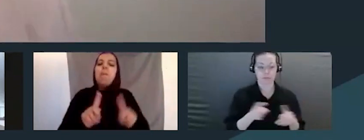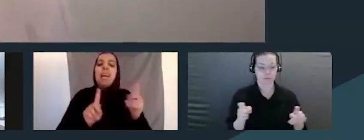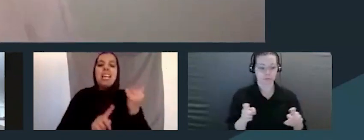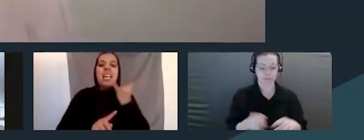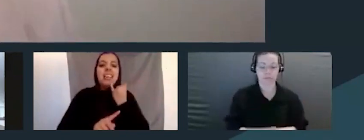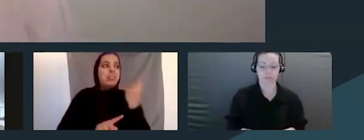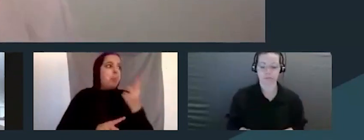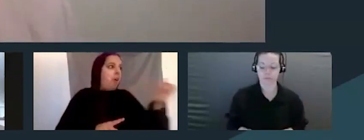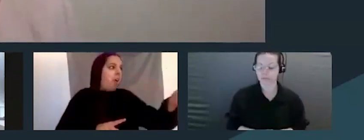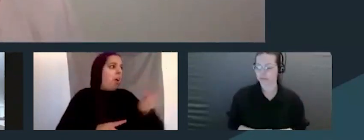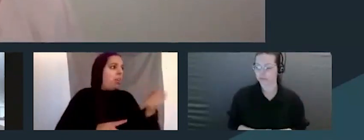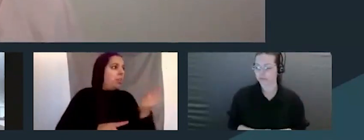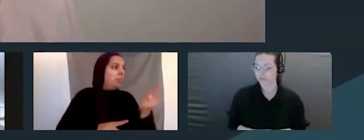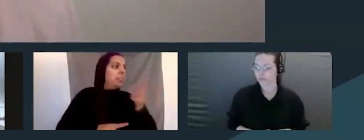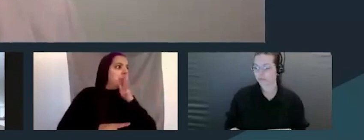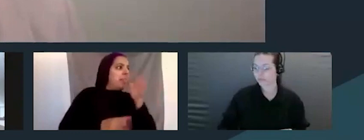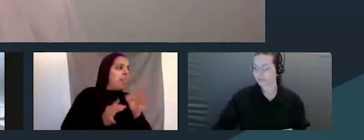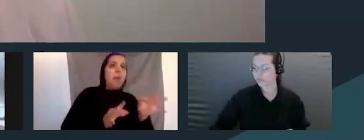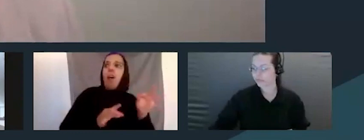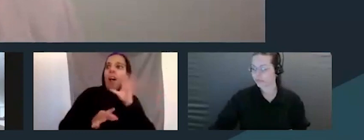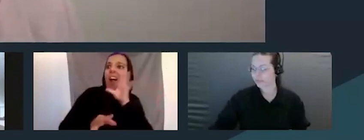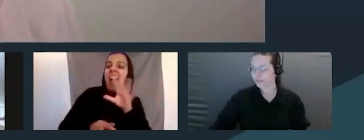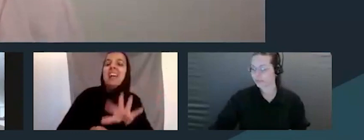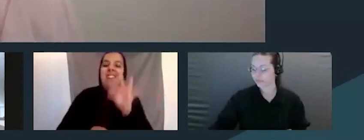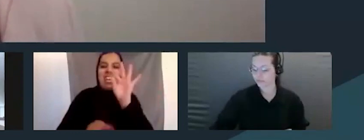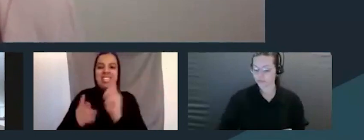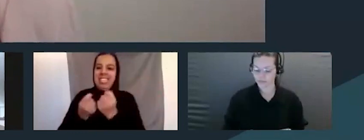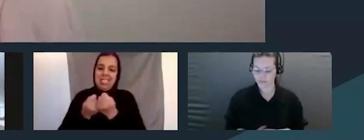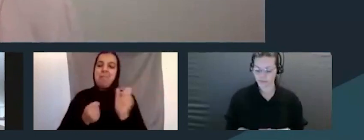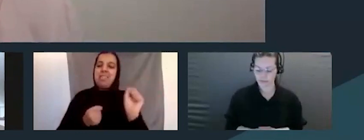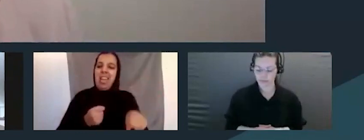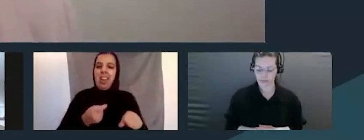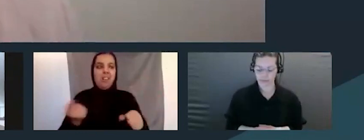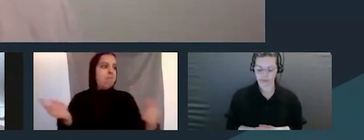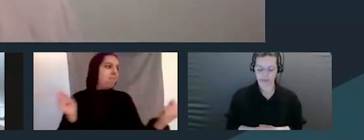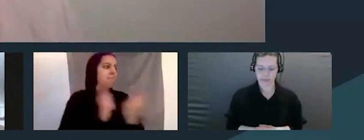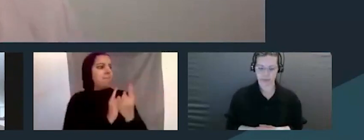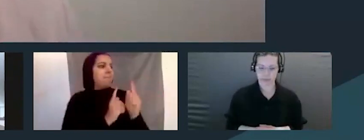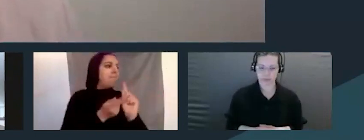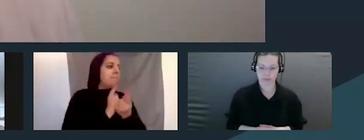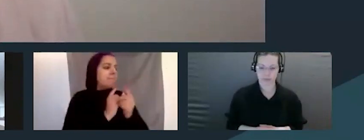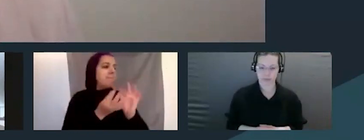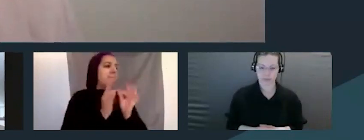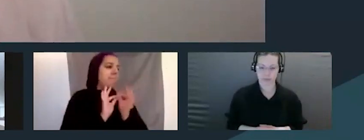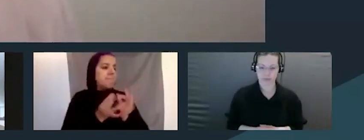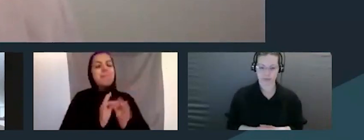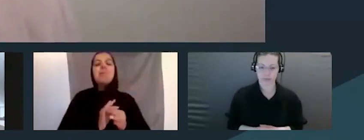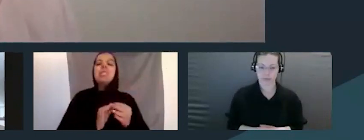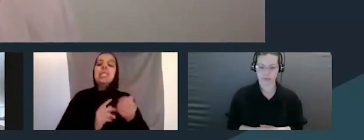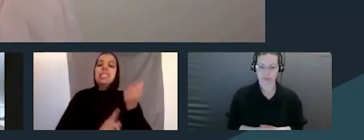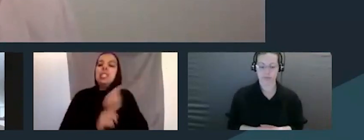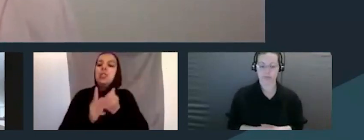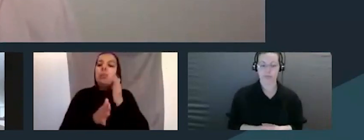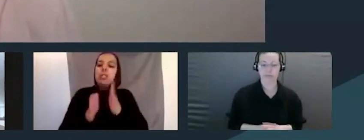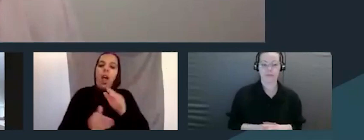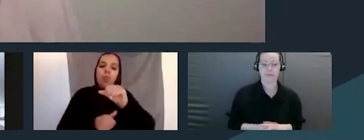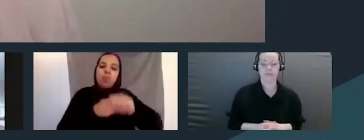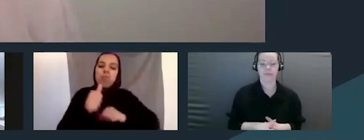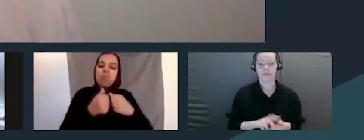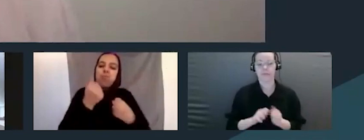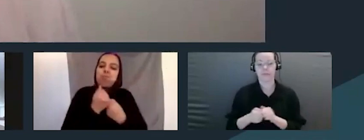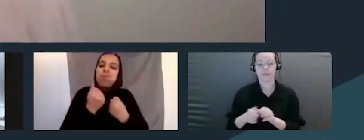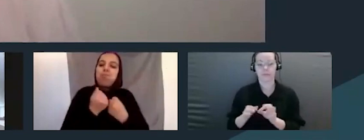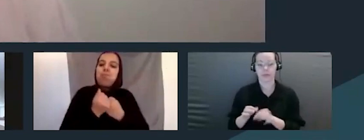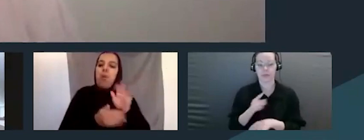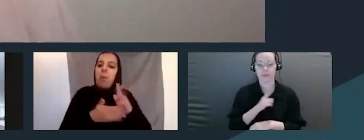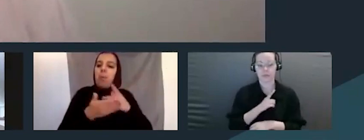soutenir les besoins langagiers des nouveaux arrivants. Nous sommes toujours prêts à intervenir pour aider aux autres avec le projet. Si ça signifie aider avec